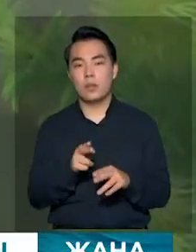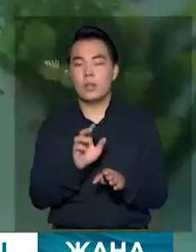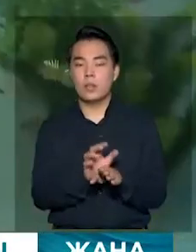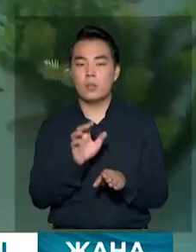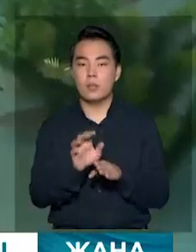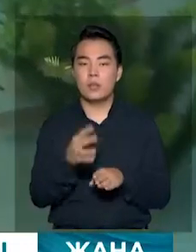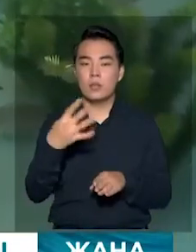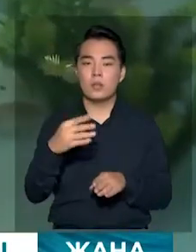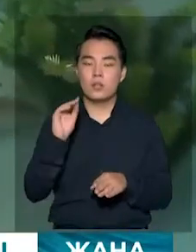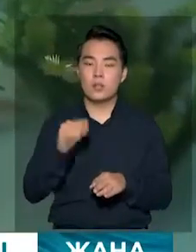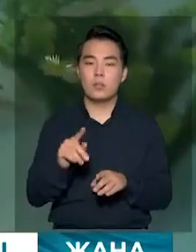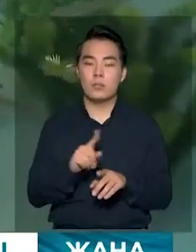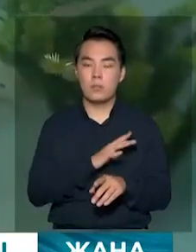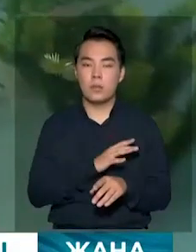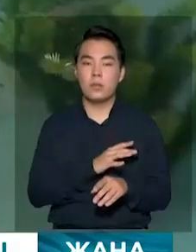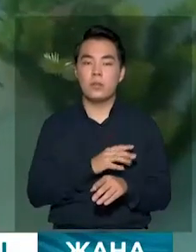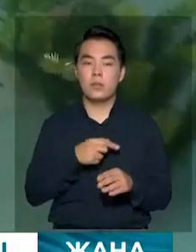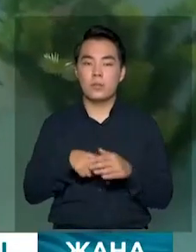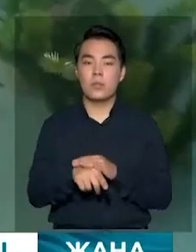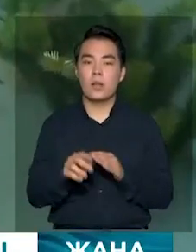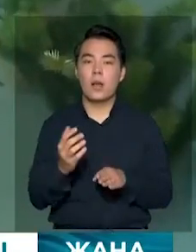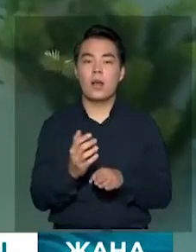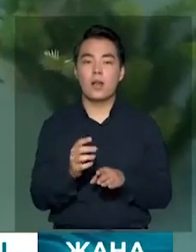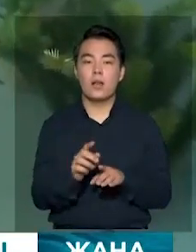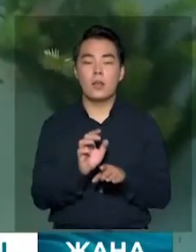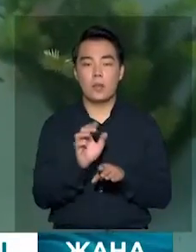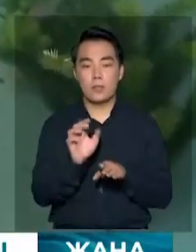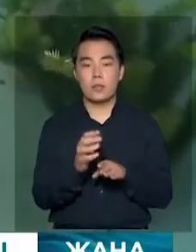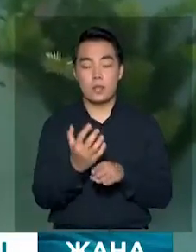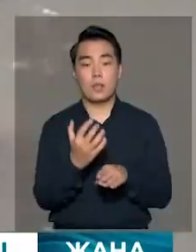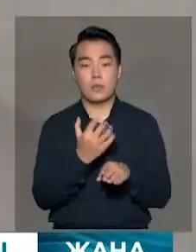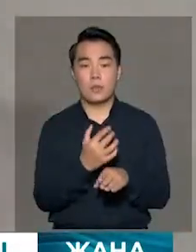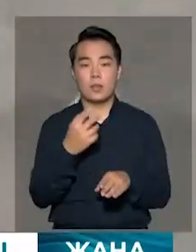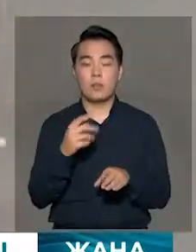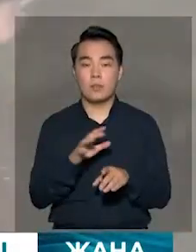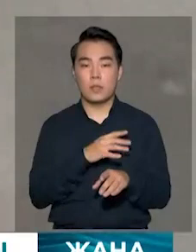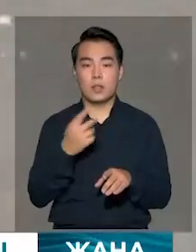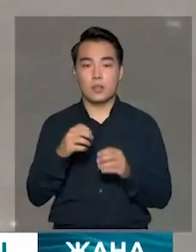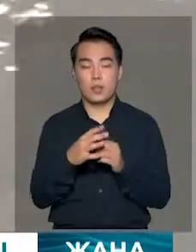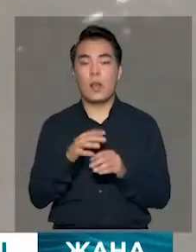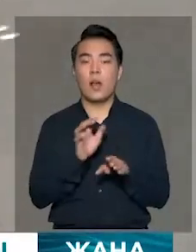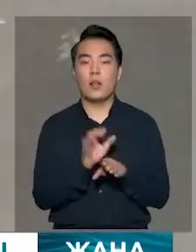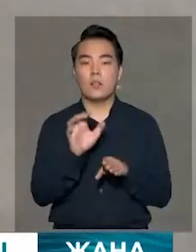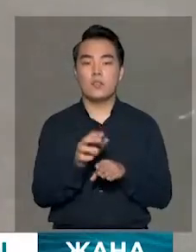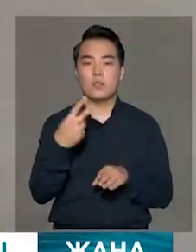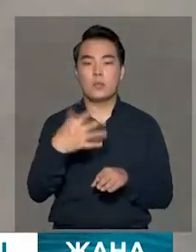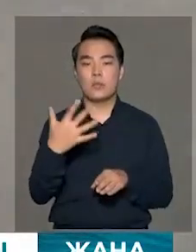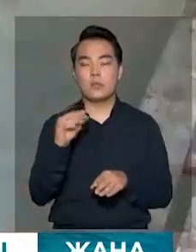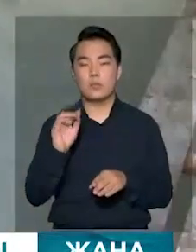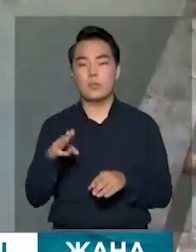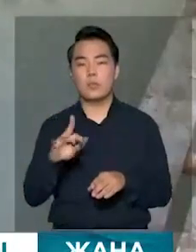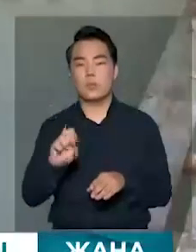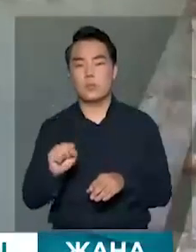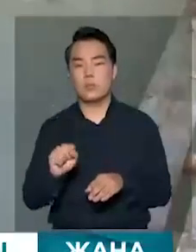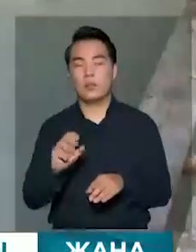тағы 40 мыңдай жеткізіледі, ал экспортқа шығаратынымыз 20-25 мың тонна көлемде.